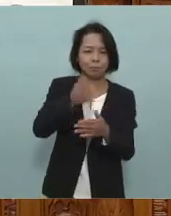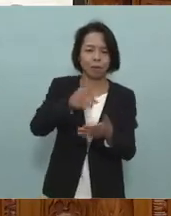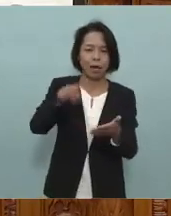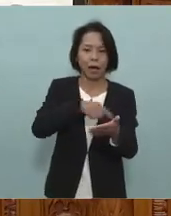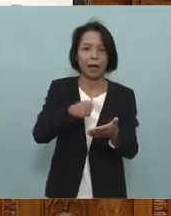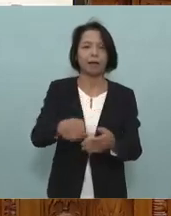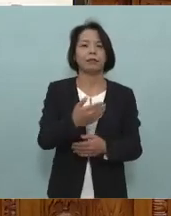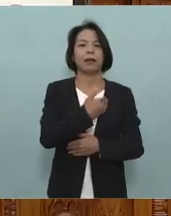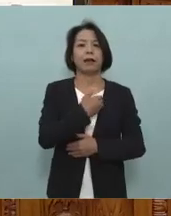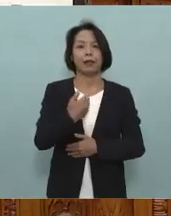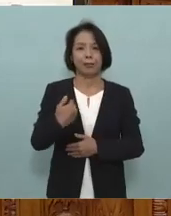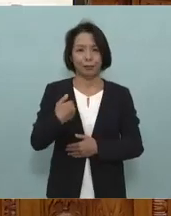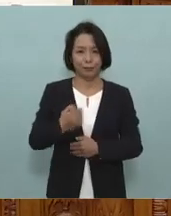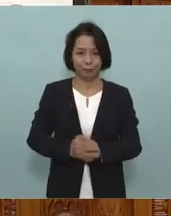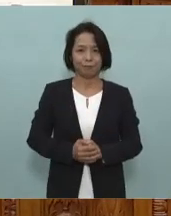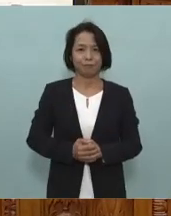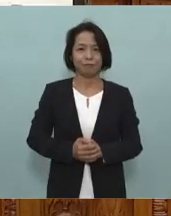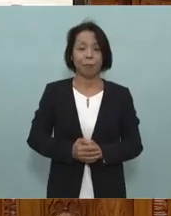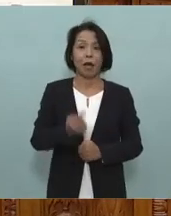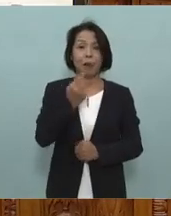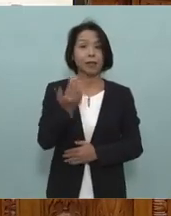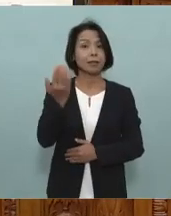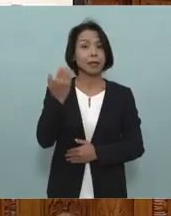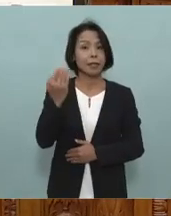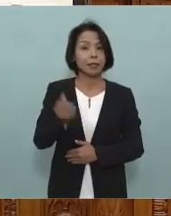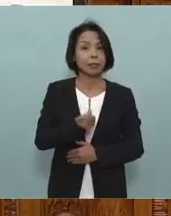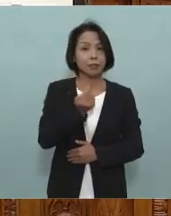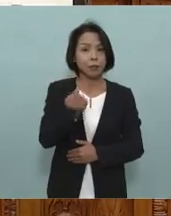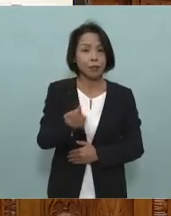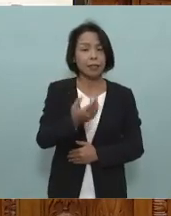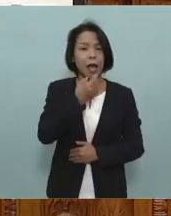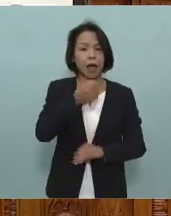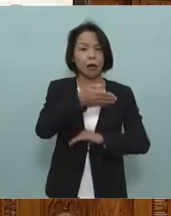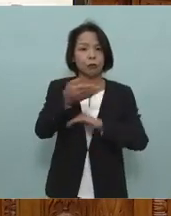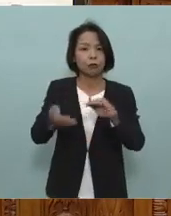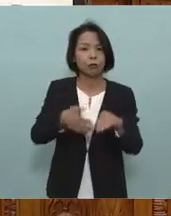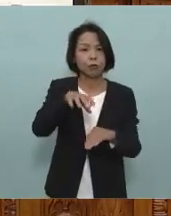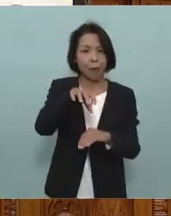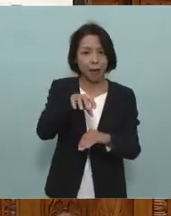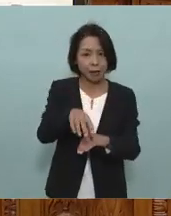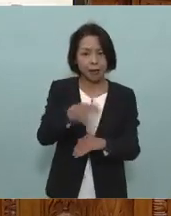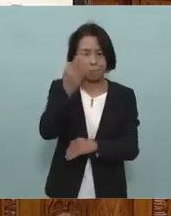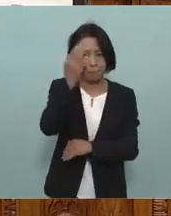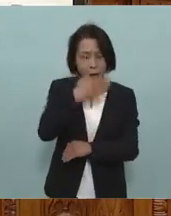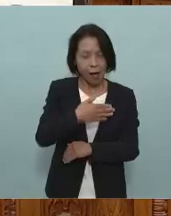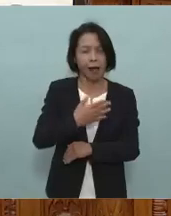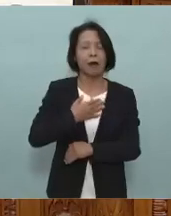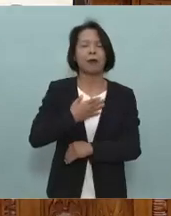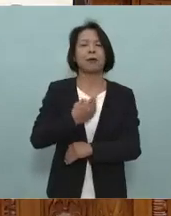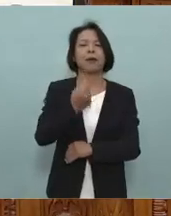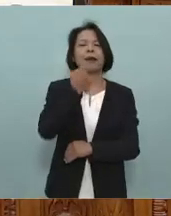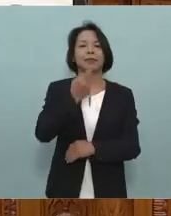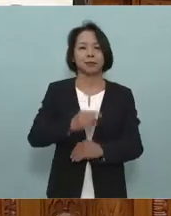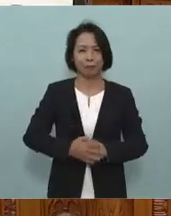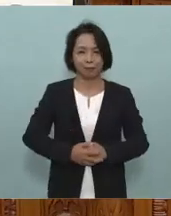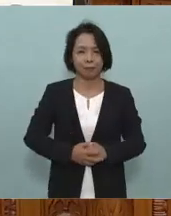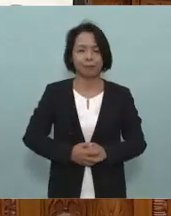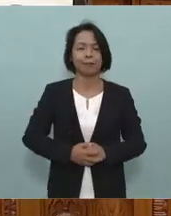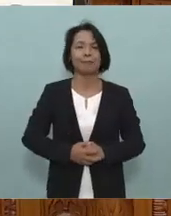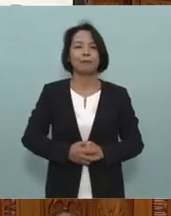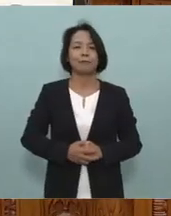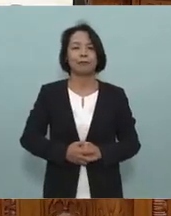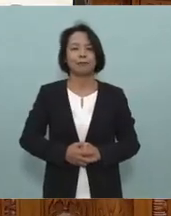できる先日訪問した福島で私はその思いを一層強くいたしまし